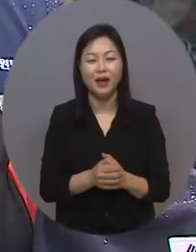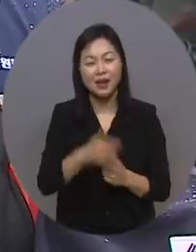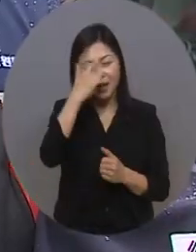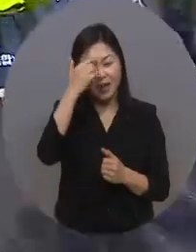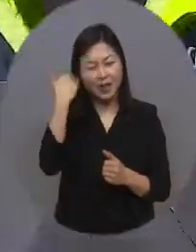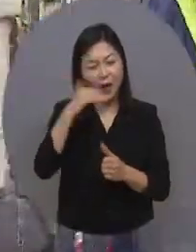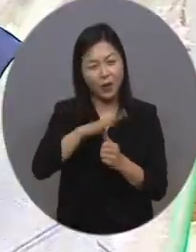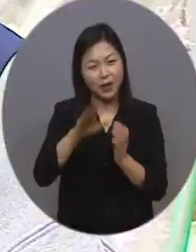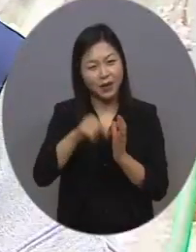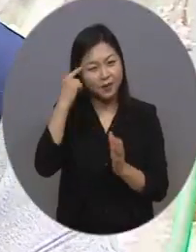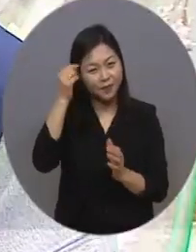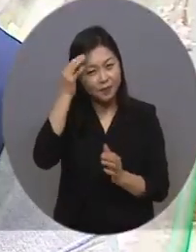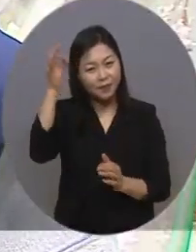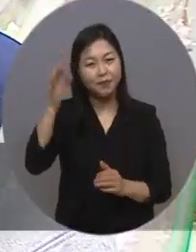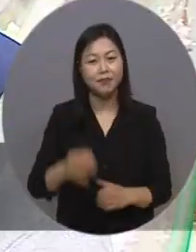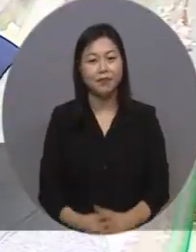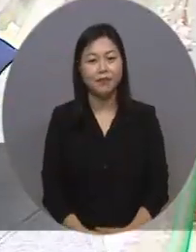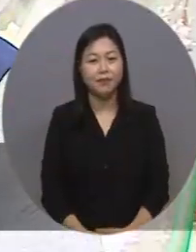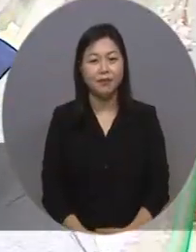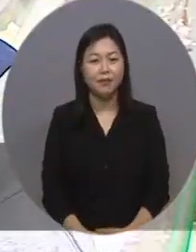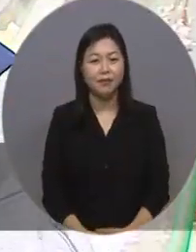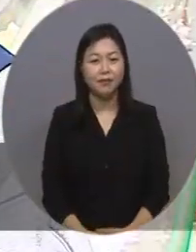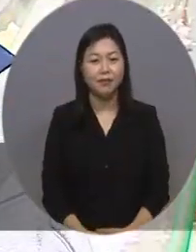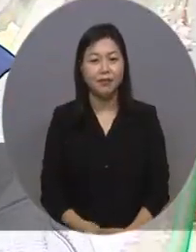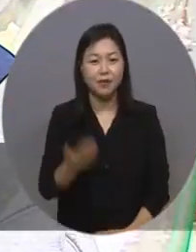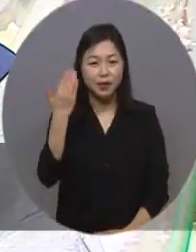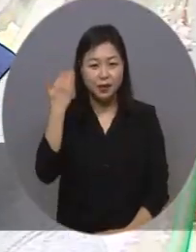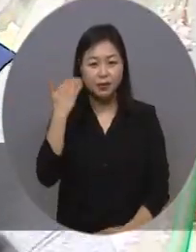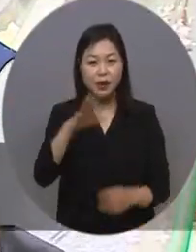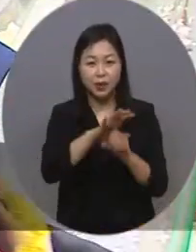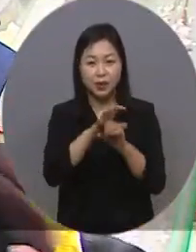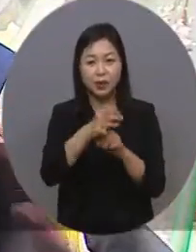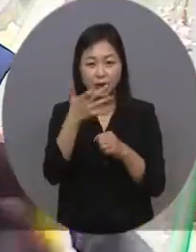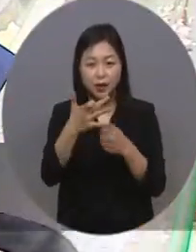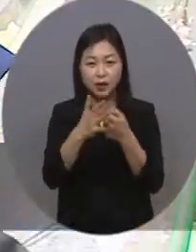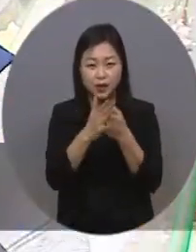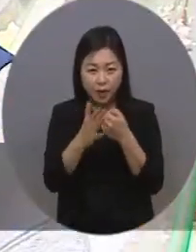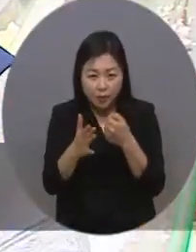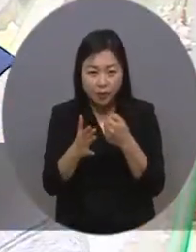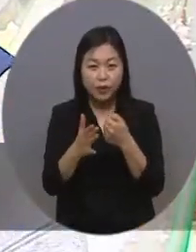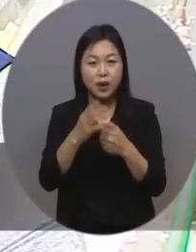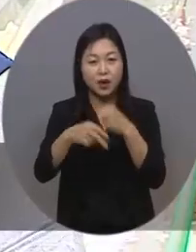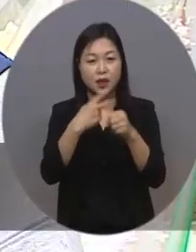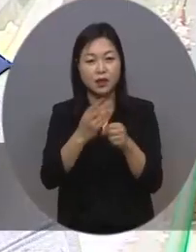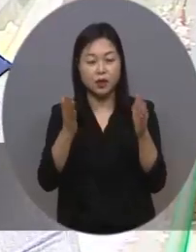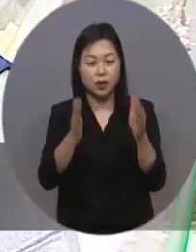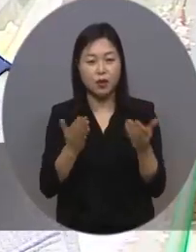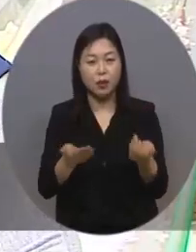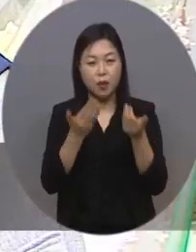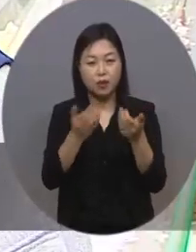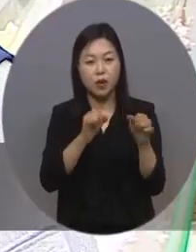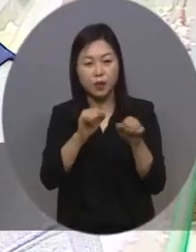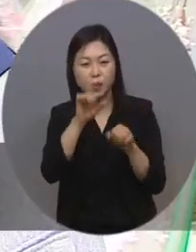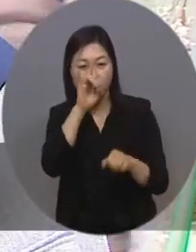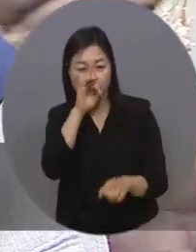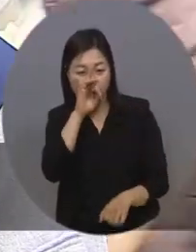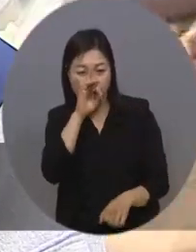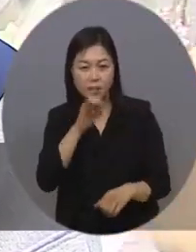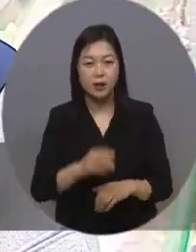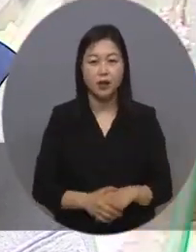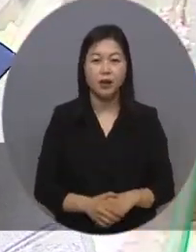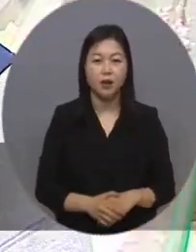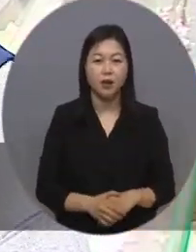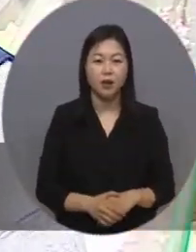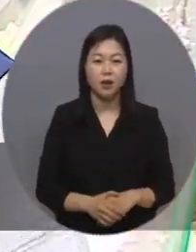나고. 지금 요즘 코로나19 때문에 여태까지 거의 2년간 봉사를 못했었는데 또